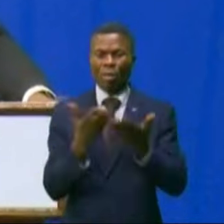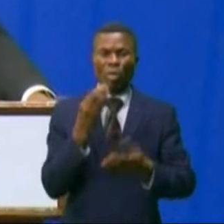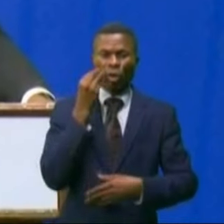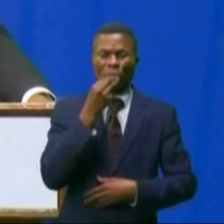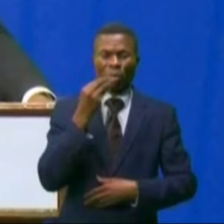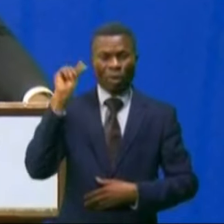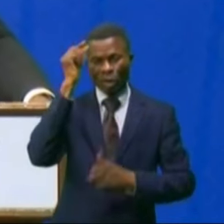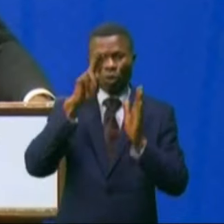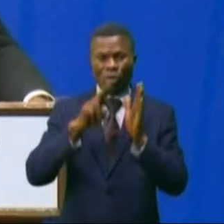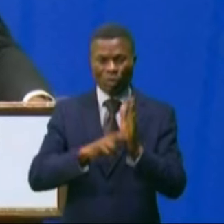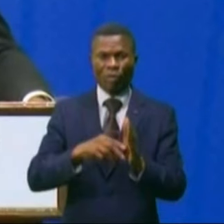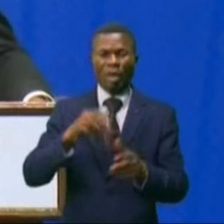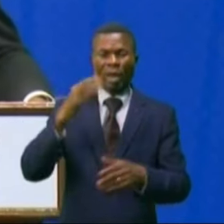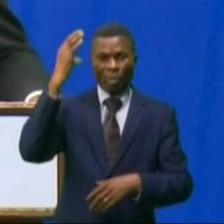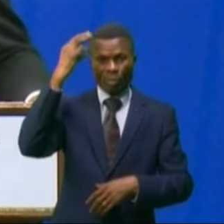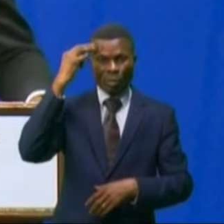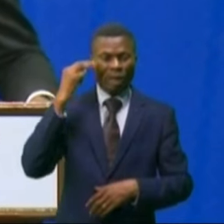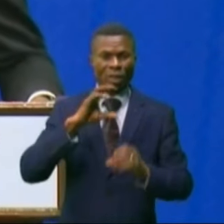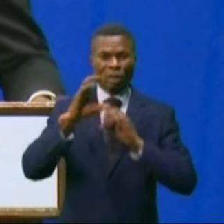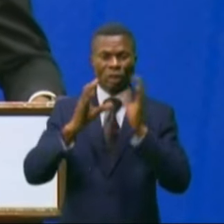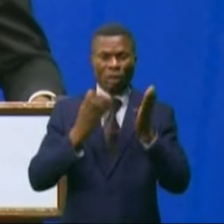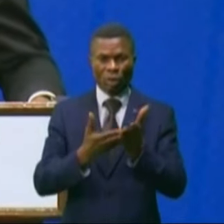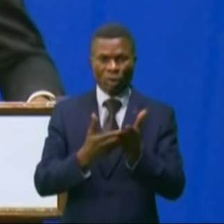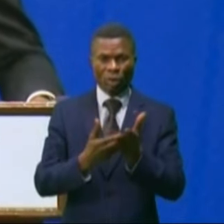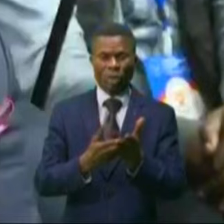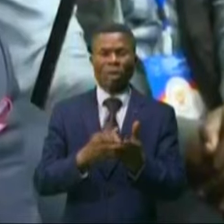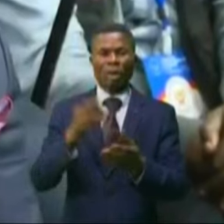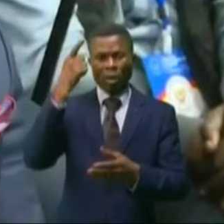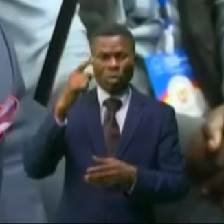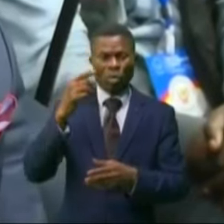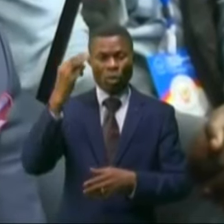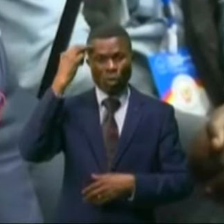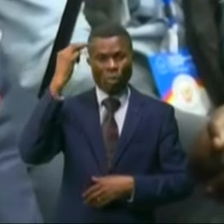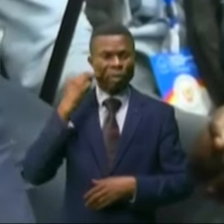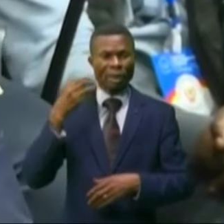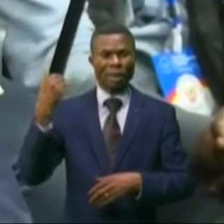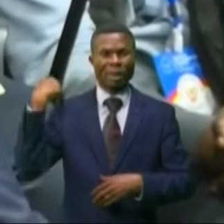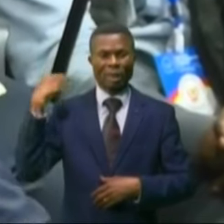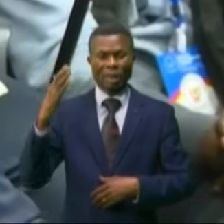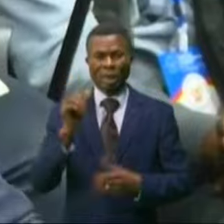Patrick Muyaya Katembwe. Pour les chefs de la diplomatie congolaise, le